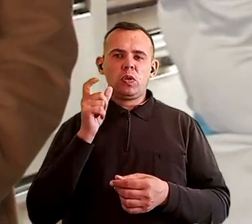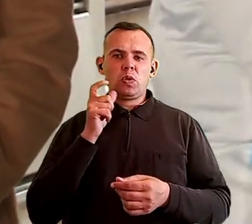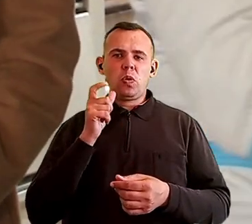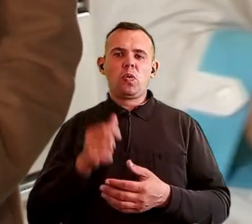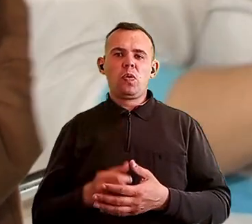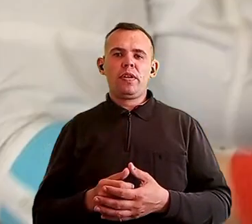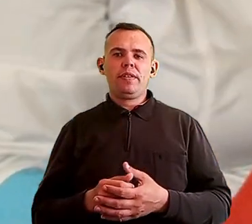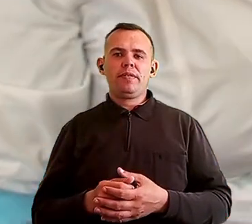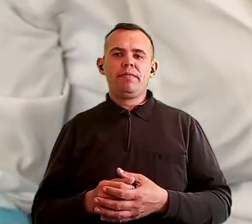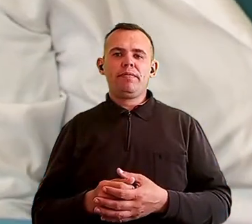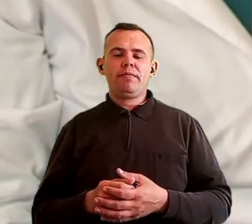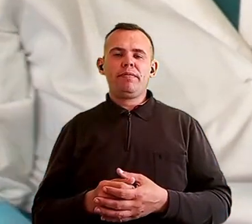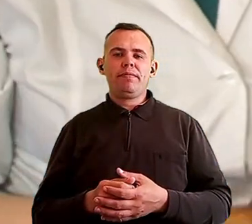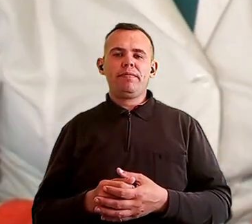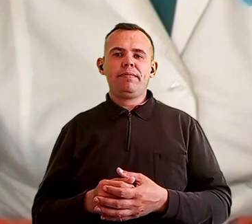ізюм,